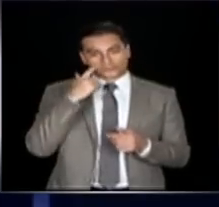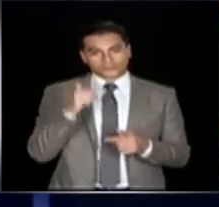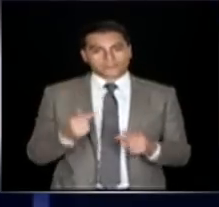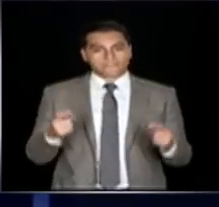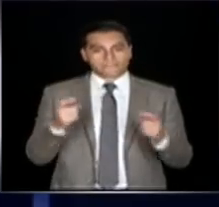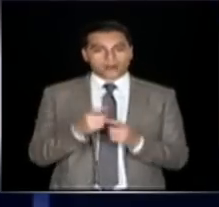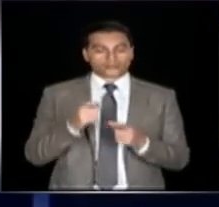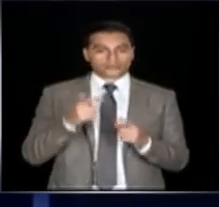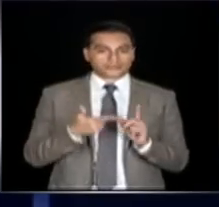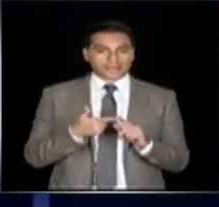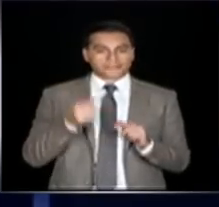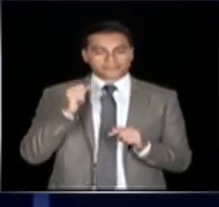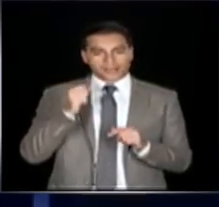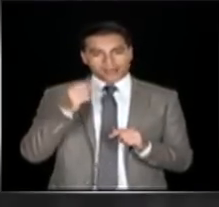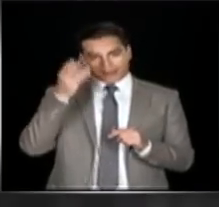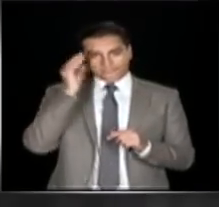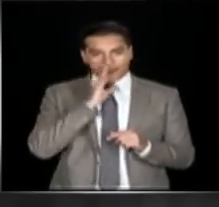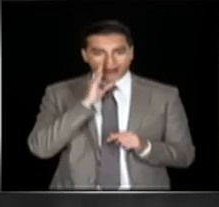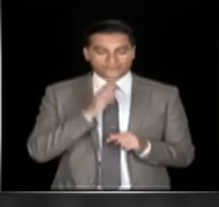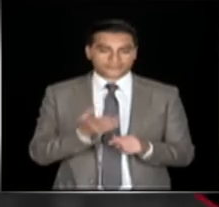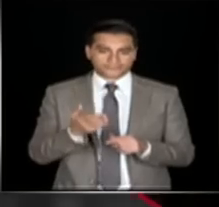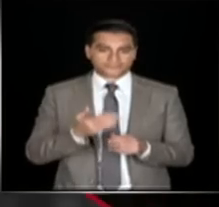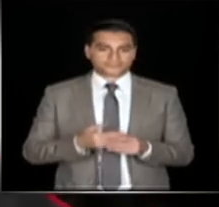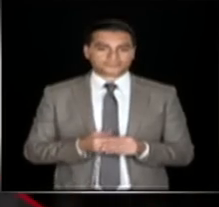النهارده والفقره الثانيه، فقره المعرفه.